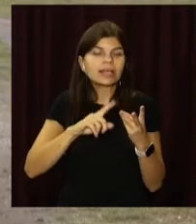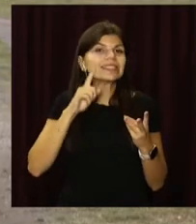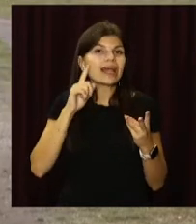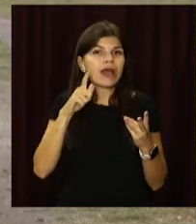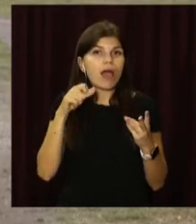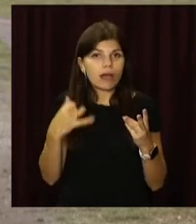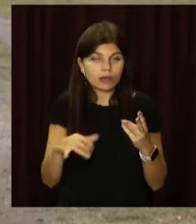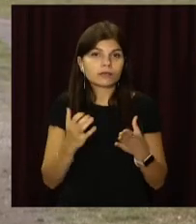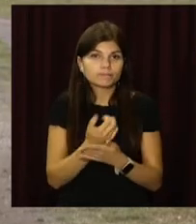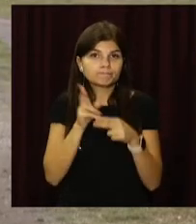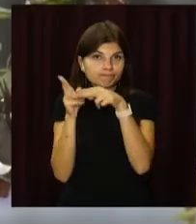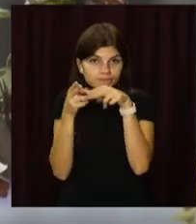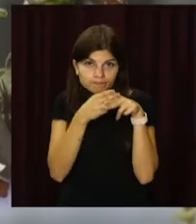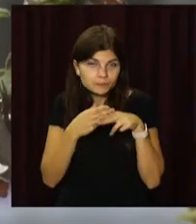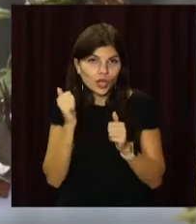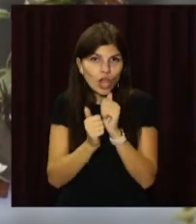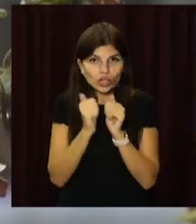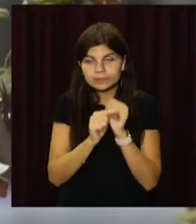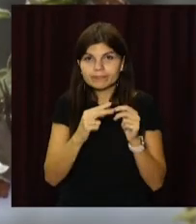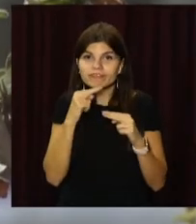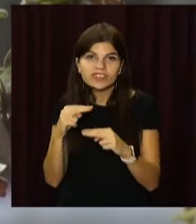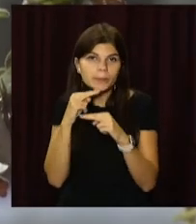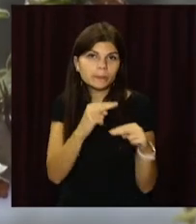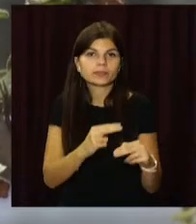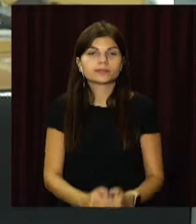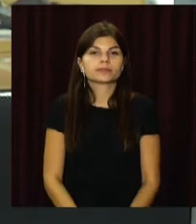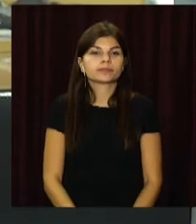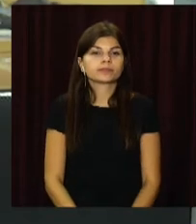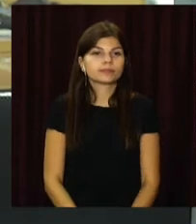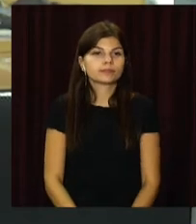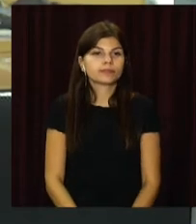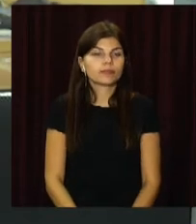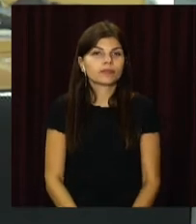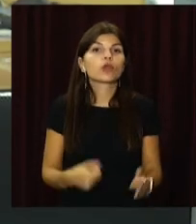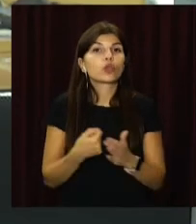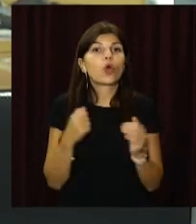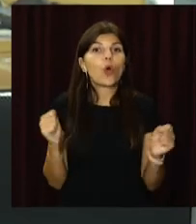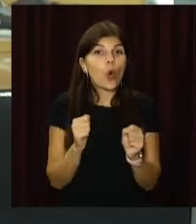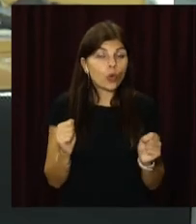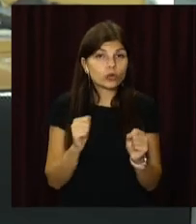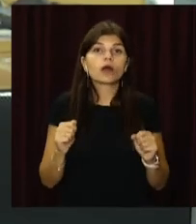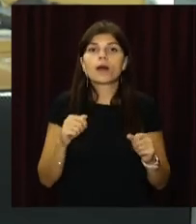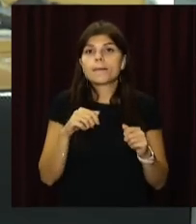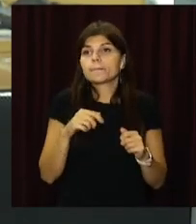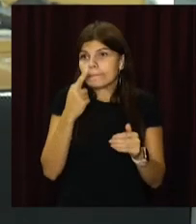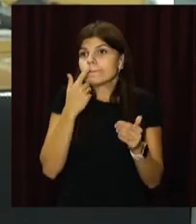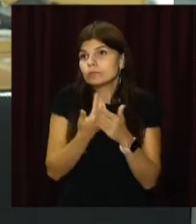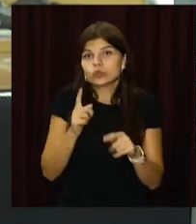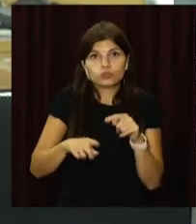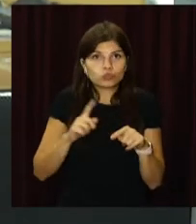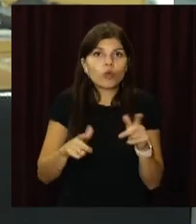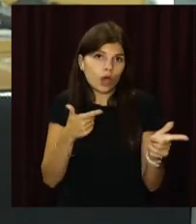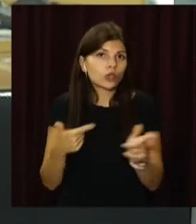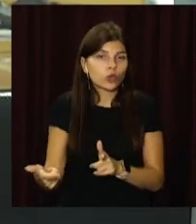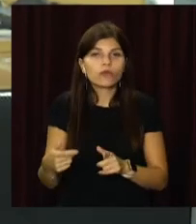Анастасія Вільхова, Володимир Туркулець, Open News, телеканал «Відкритий». До холодів майже готові.